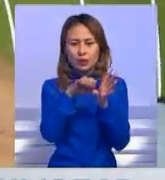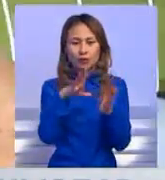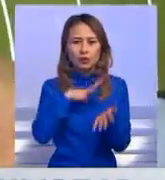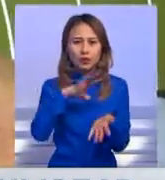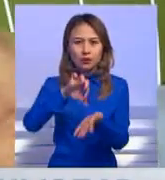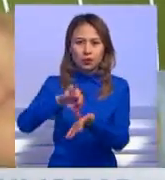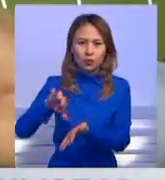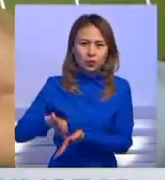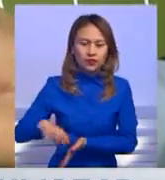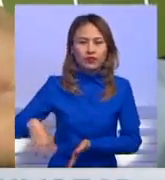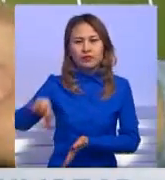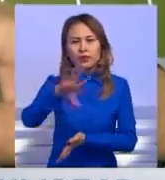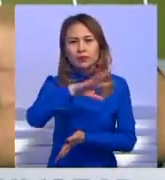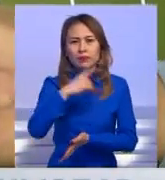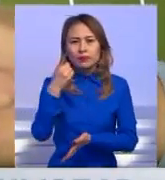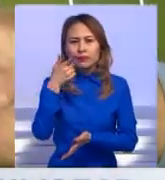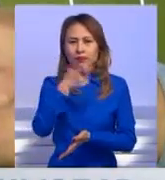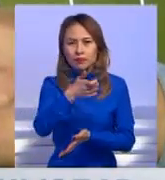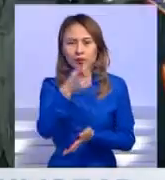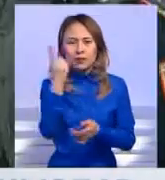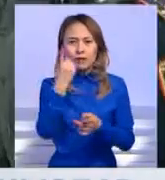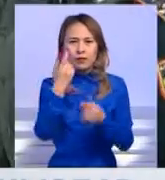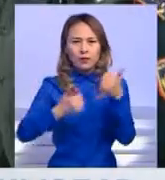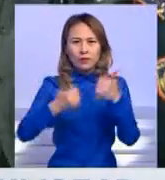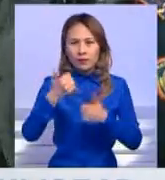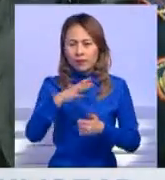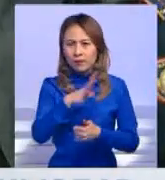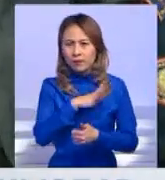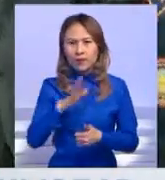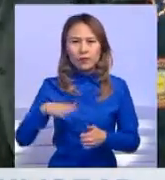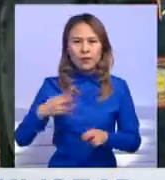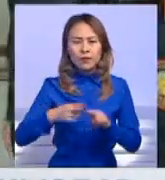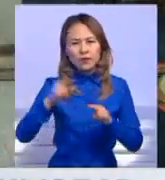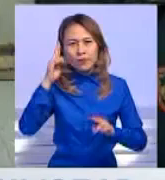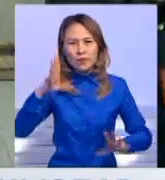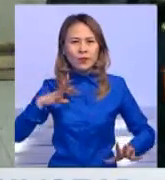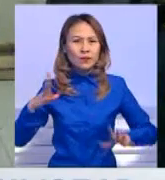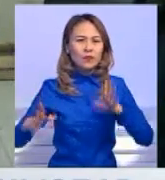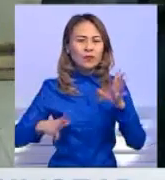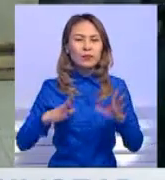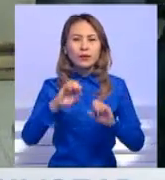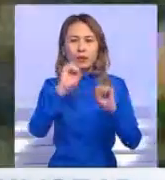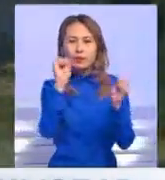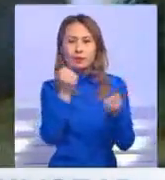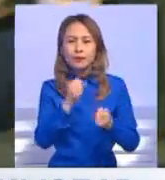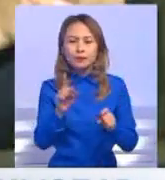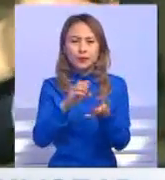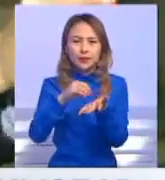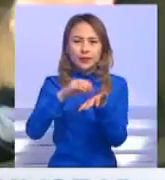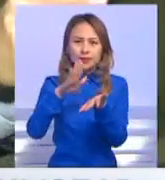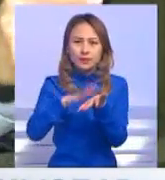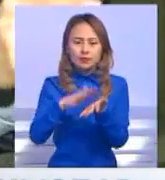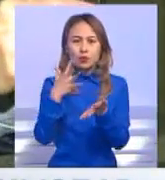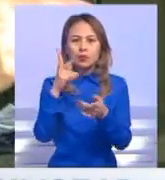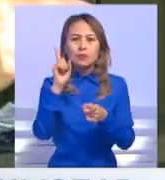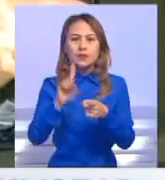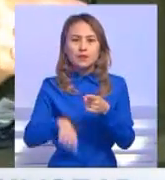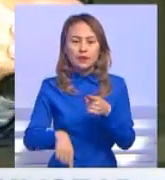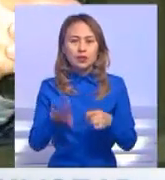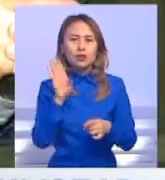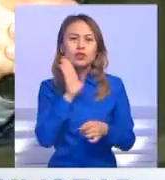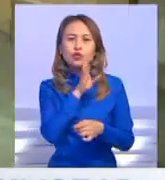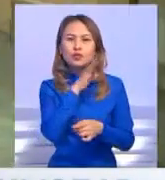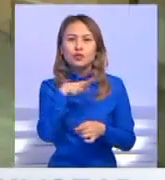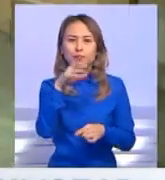қатысты. Олар алдымен тапаншамен нысана көздеуден сайысты. Ал тактикалық жаттығуда қатысушының жылдамдығы есепке алынды. Қыздардың қолына қару